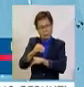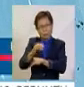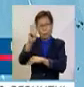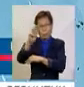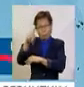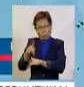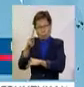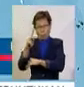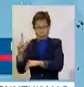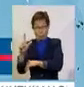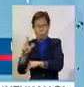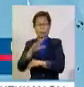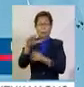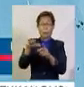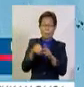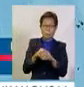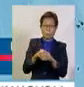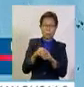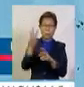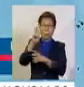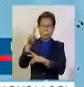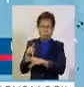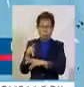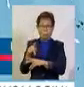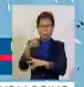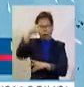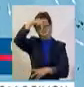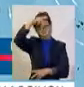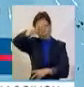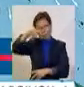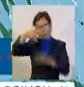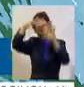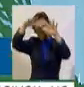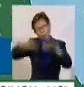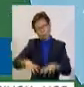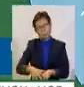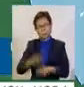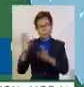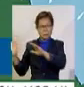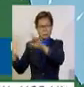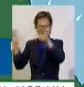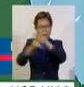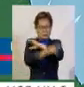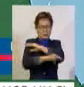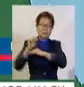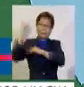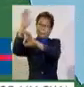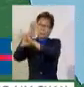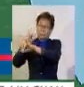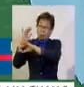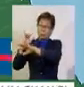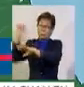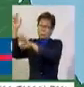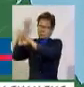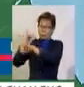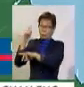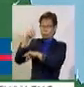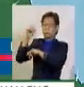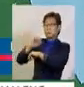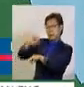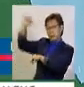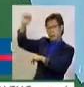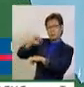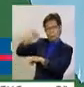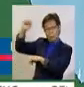wilayah Persekutuan Kuala Lumpur termasuklah wilayah Persekutuan Putrajaya. Seterusnya, kita balik ke negeri Sabah dan Sarawak, yang mana untuk negeri